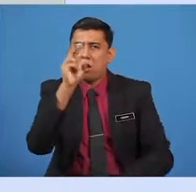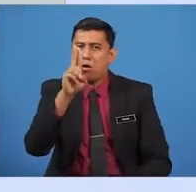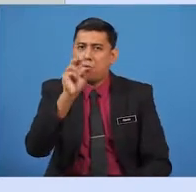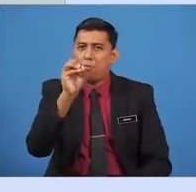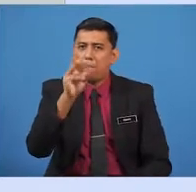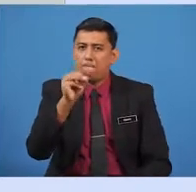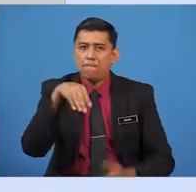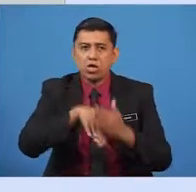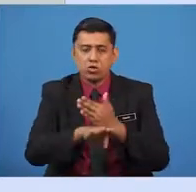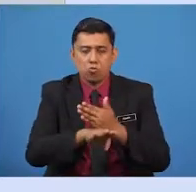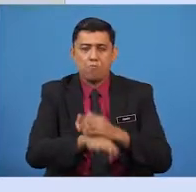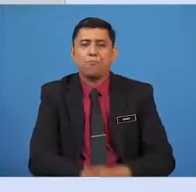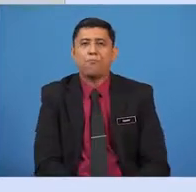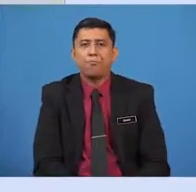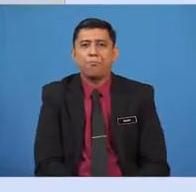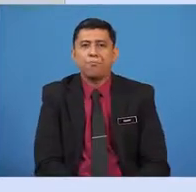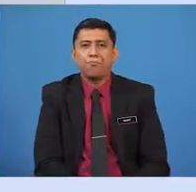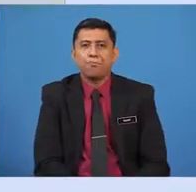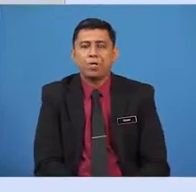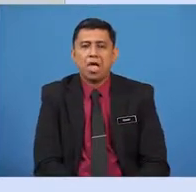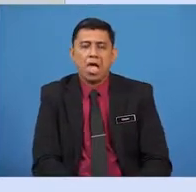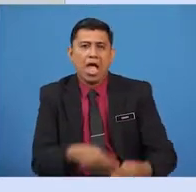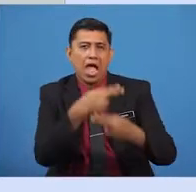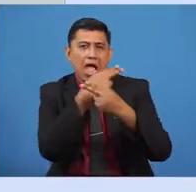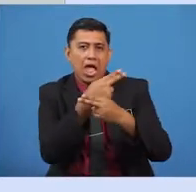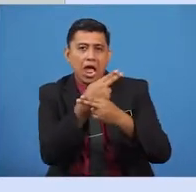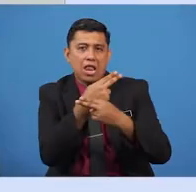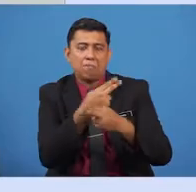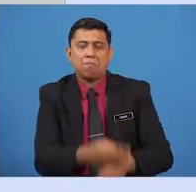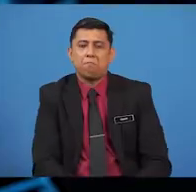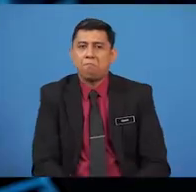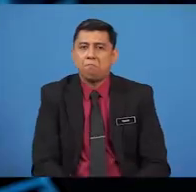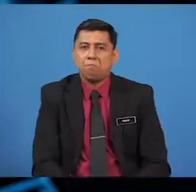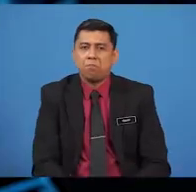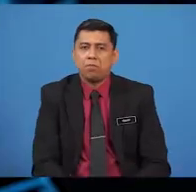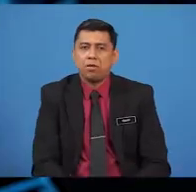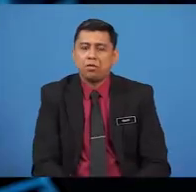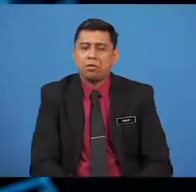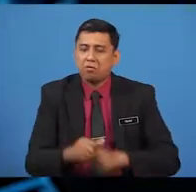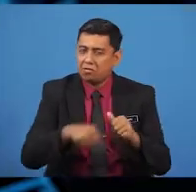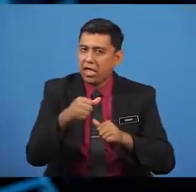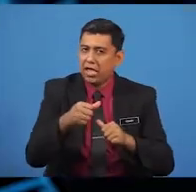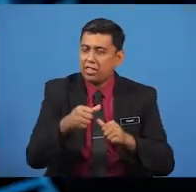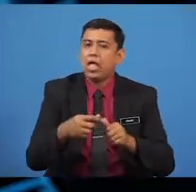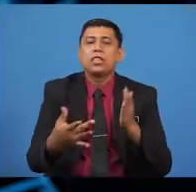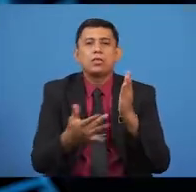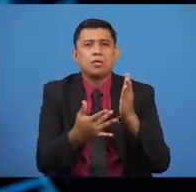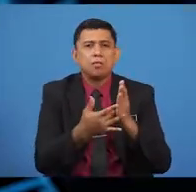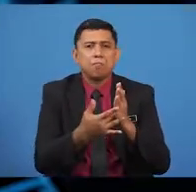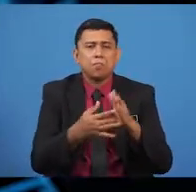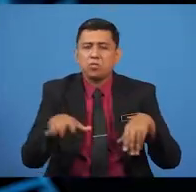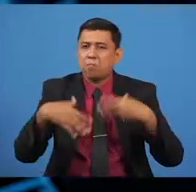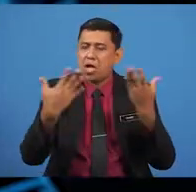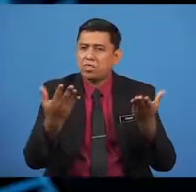sperma untuk menghalang sperma daripada disalur keluar. Walaupun sains dan teknologi